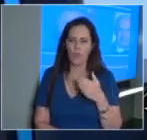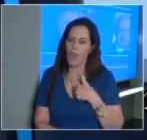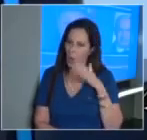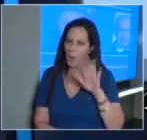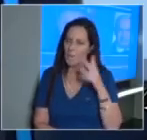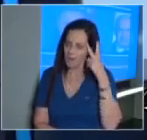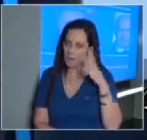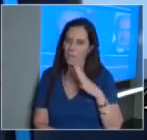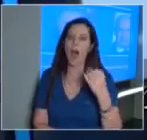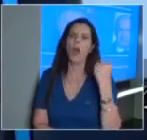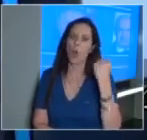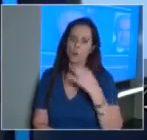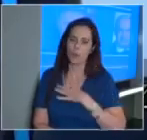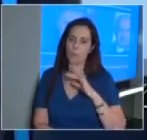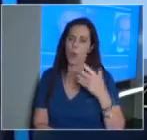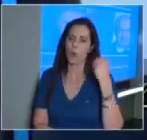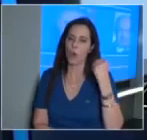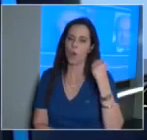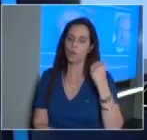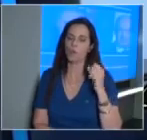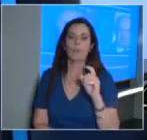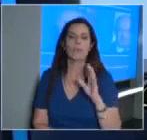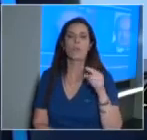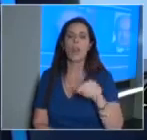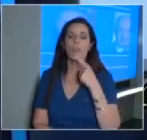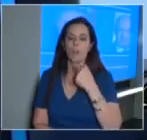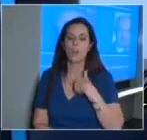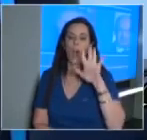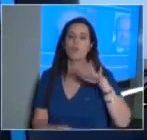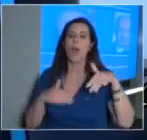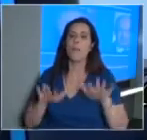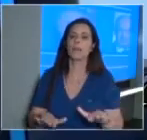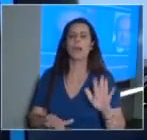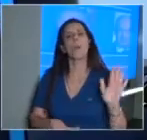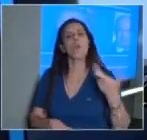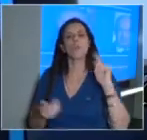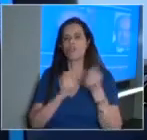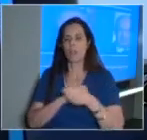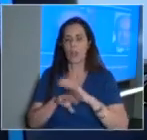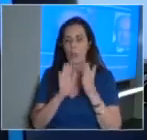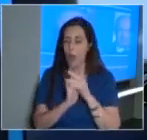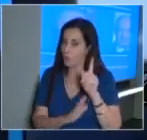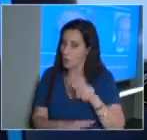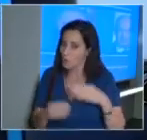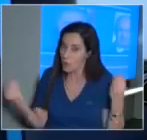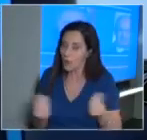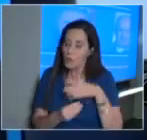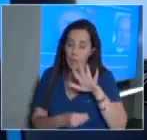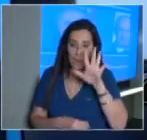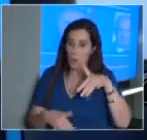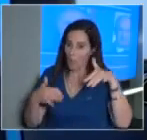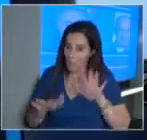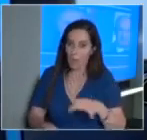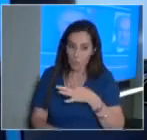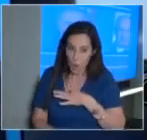גם מבינים מהו הכוח שלנו ומה הכוח של מפלגות אחרות. אי אפשר לבוא ולהגיד, אנחנו חמישה מנדטים, בואו נשנה את פני המדינה. אבל יש דברים שגם חמישה